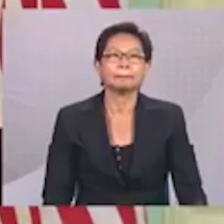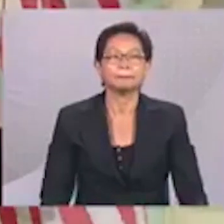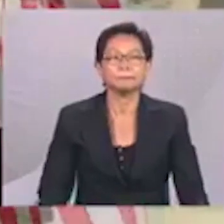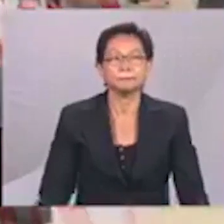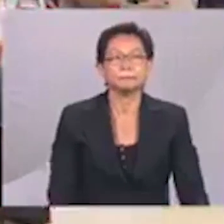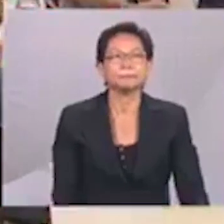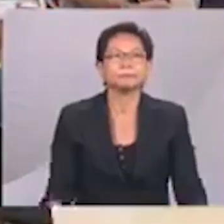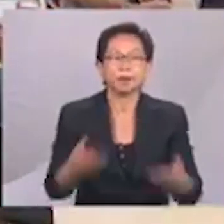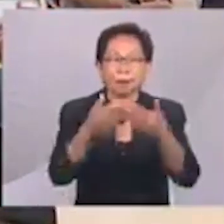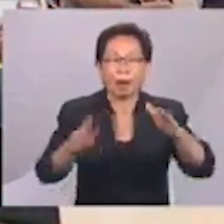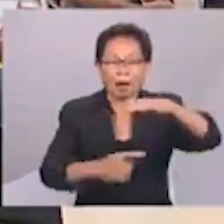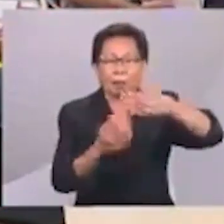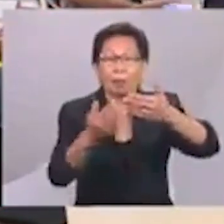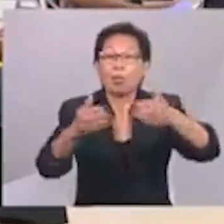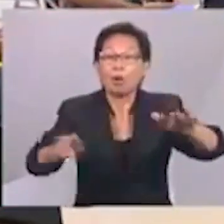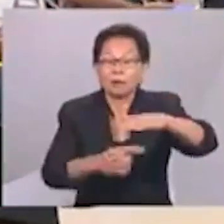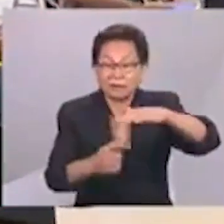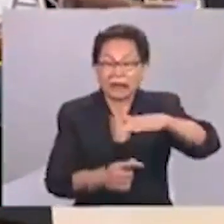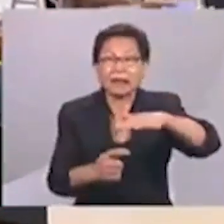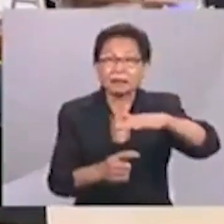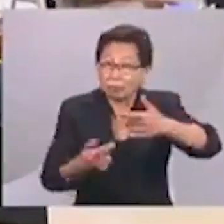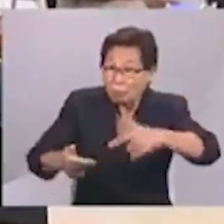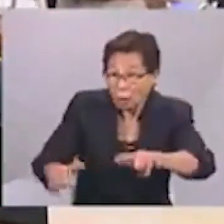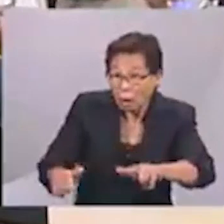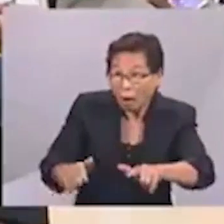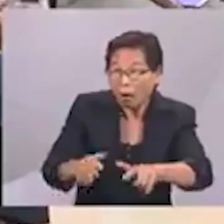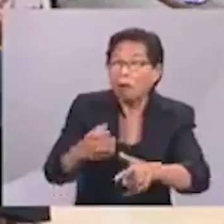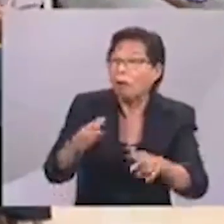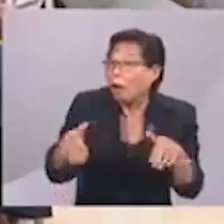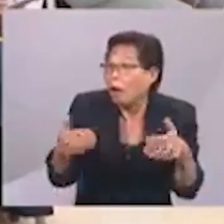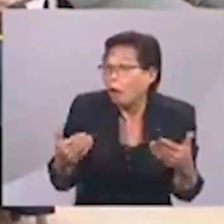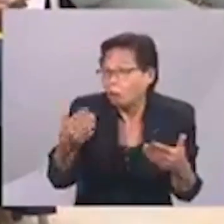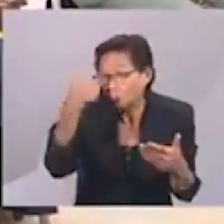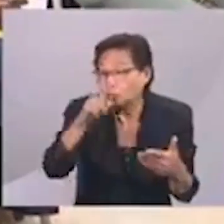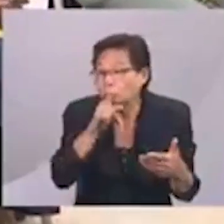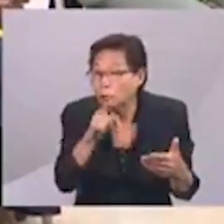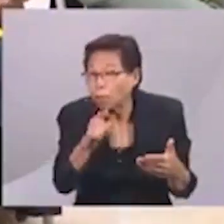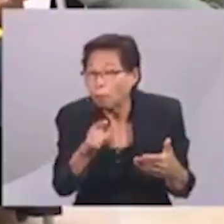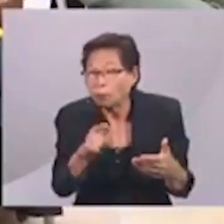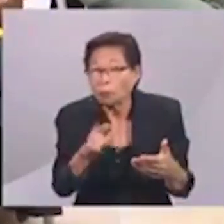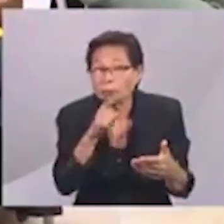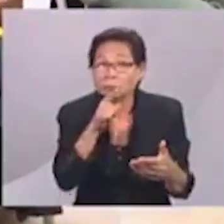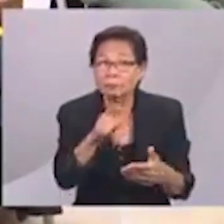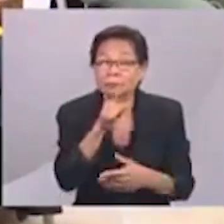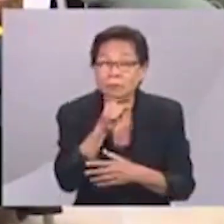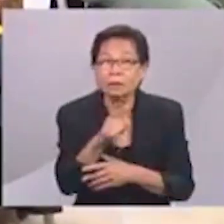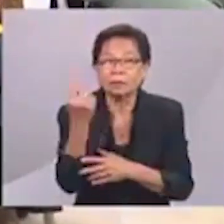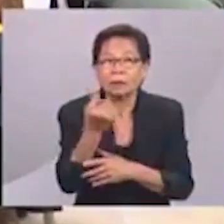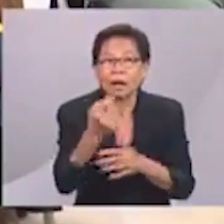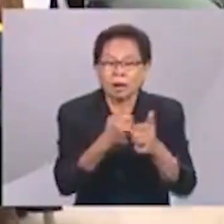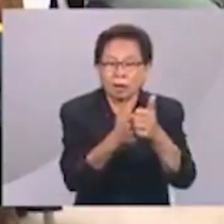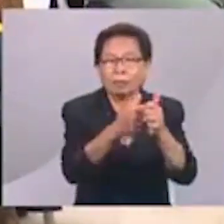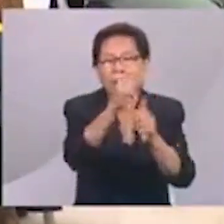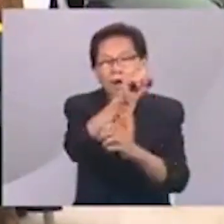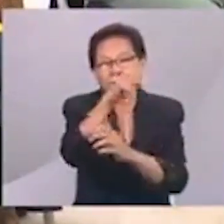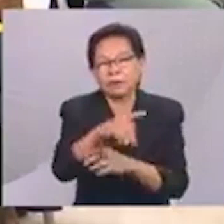Datuk Seri berkenaan dengan pembukaan taska dan nursery, adakah dibenarkan dan jika ya, bagaimana untuk memastikan yang taska dan nursery mematuhi SOP